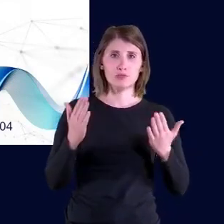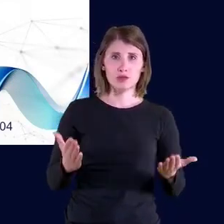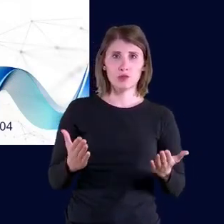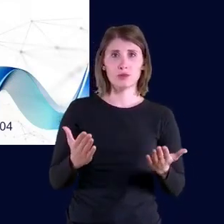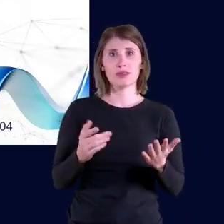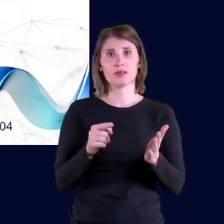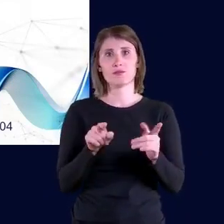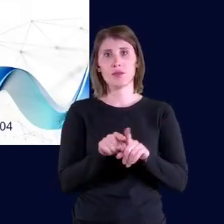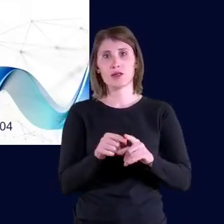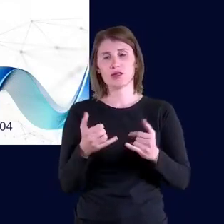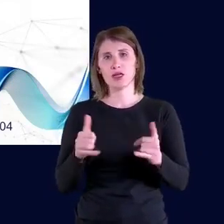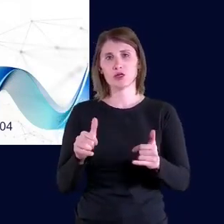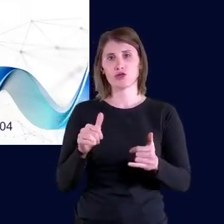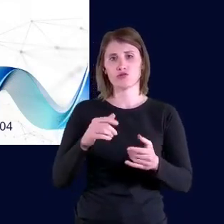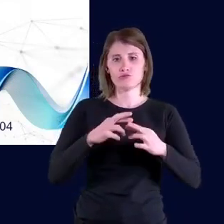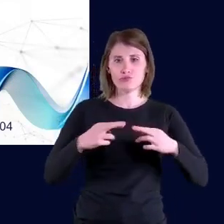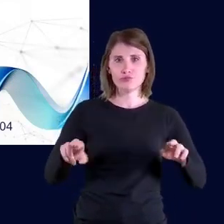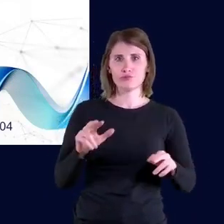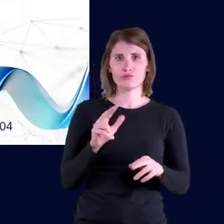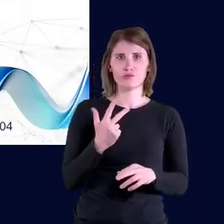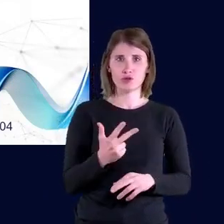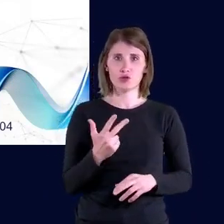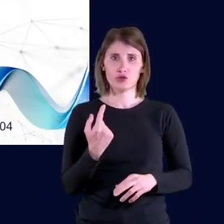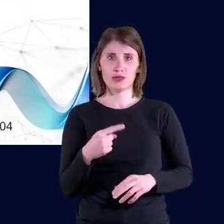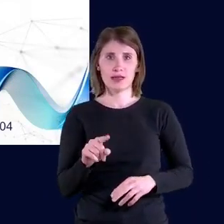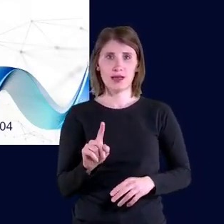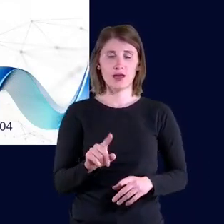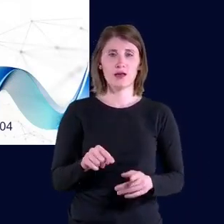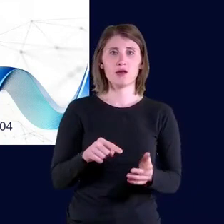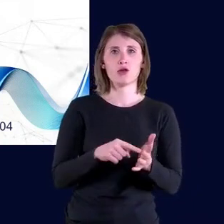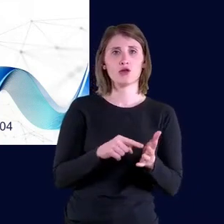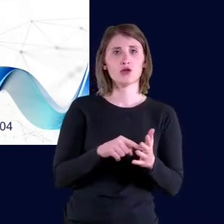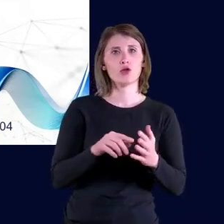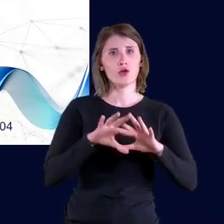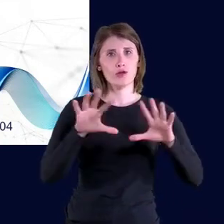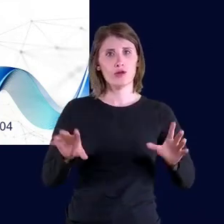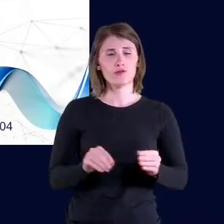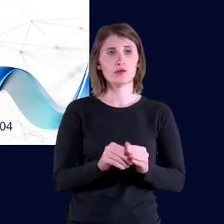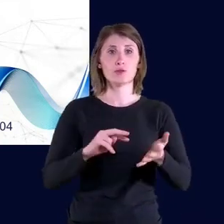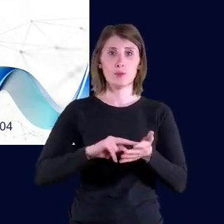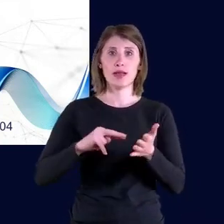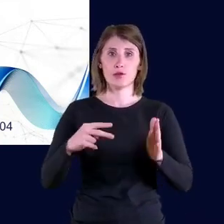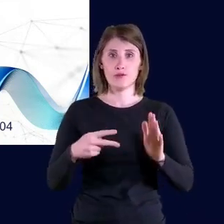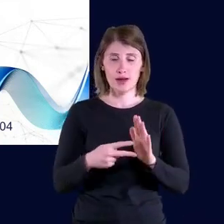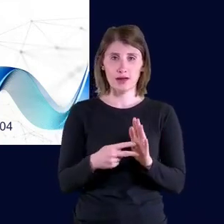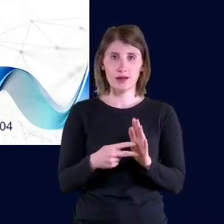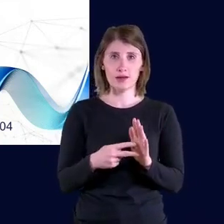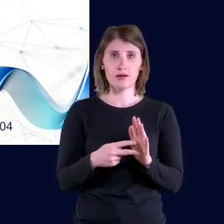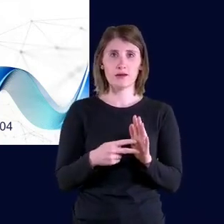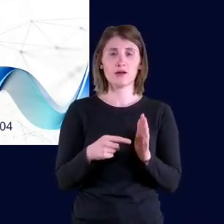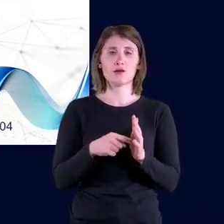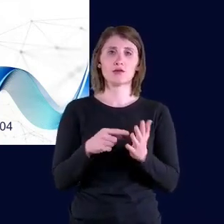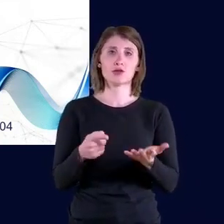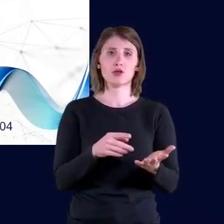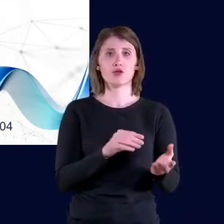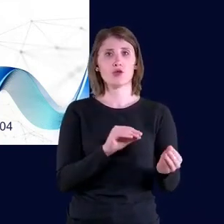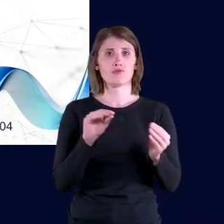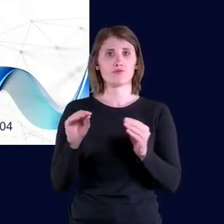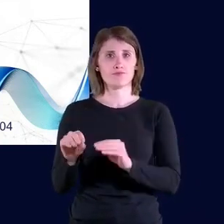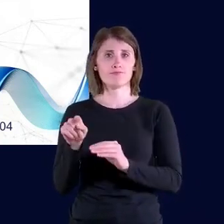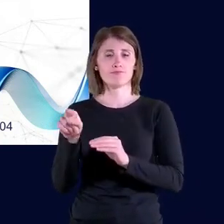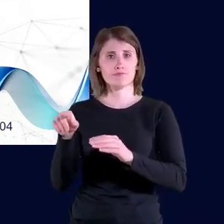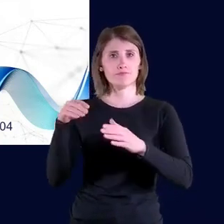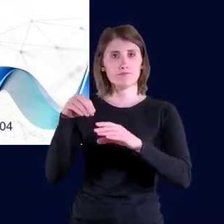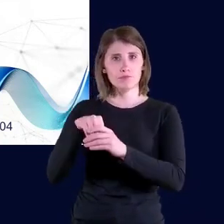jak również obiekty 3D które w postaci obiektów planowanych są zamieszczane w systemie